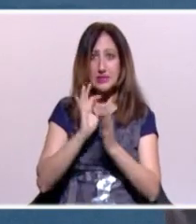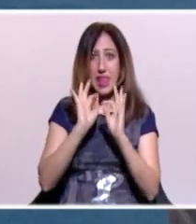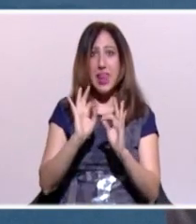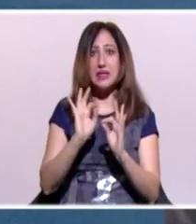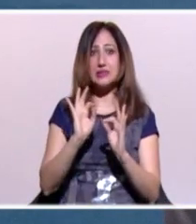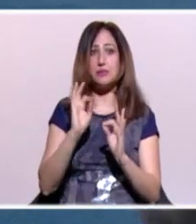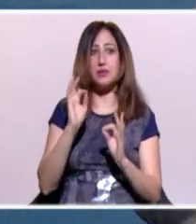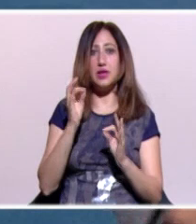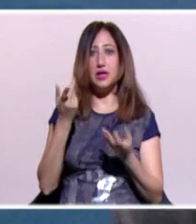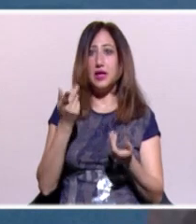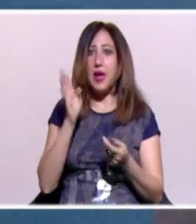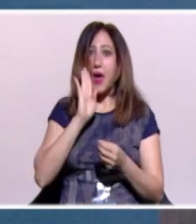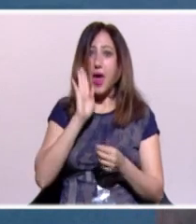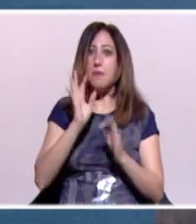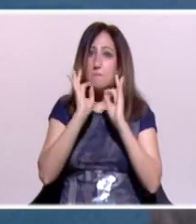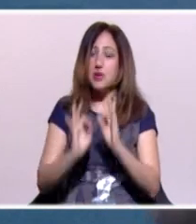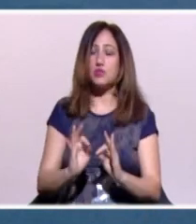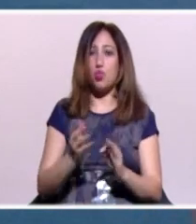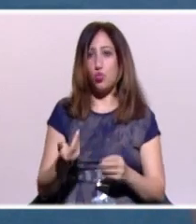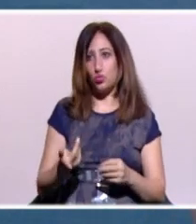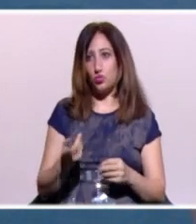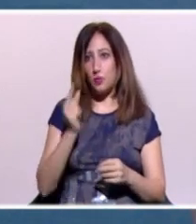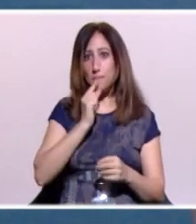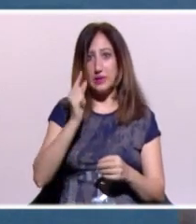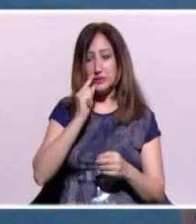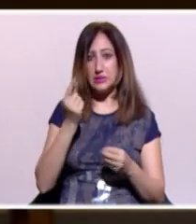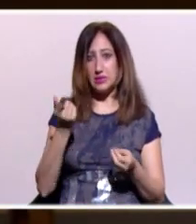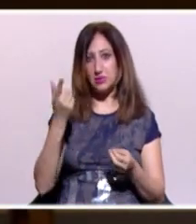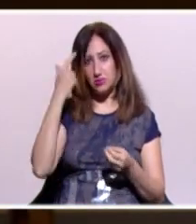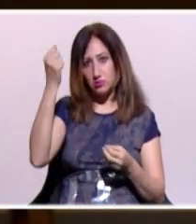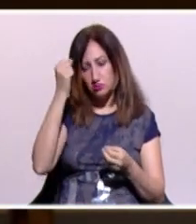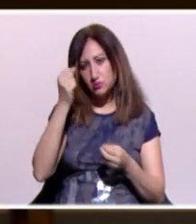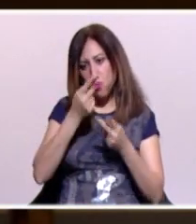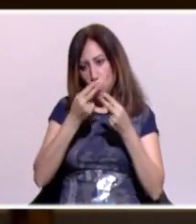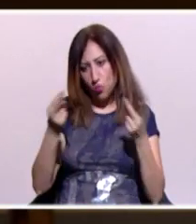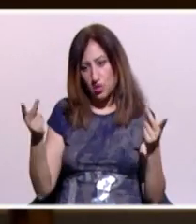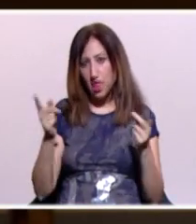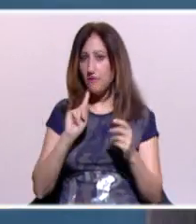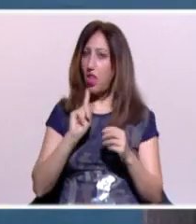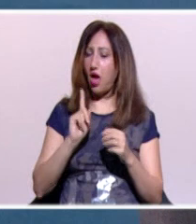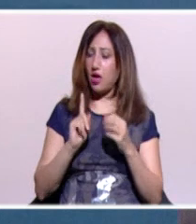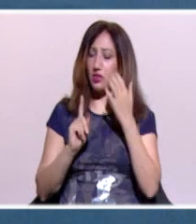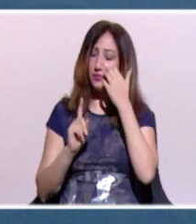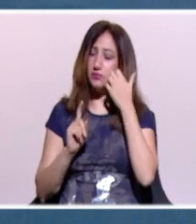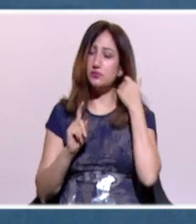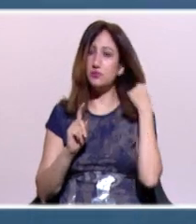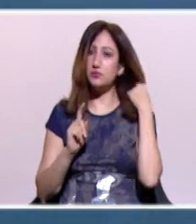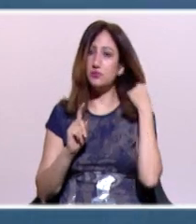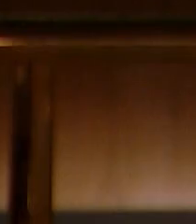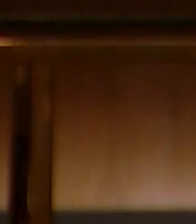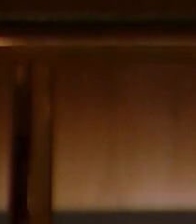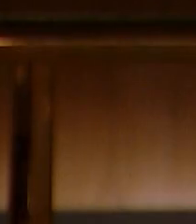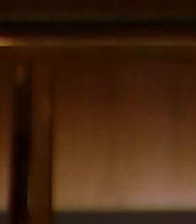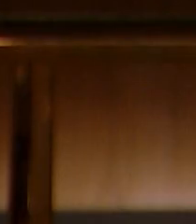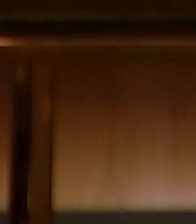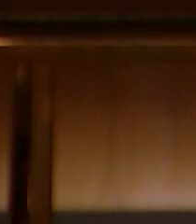تتكرر مش بس في عقل الأطفال، وفي عقلي وعقلك. أنا اكتشفت إن أنا في أفكار عندي من كترة ما سمعتها فاكر إنها صحيحة. أنا